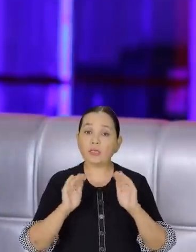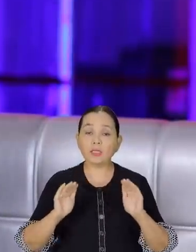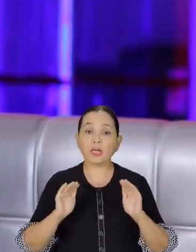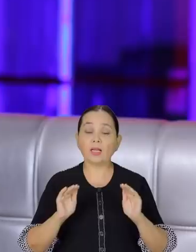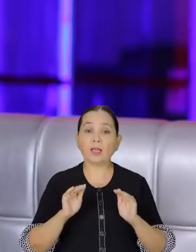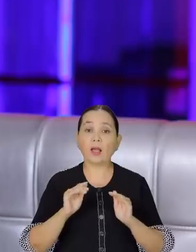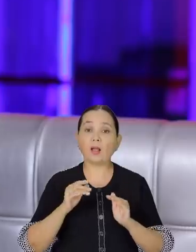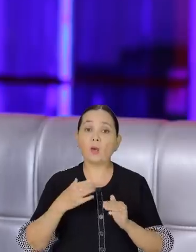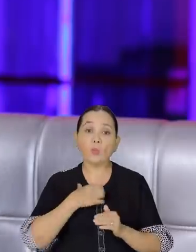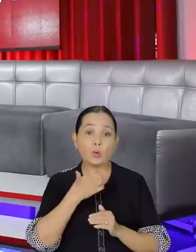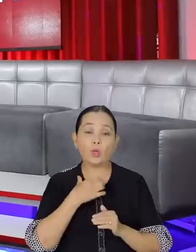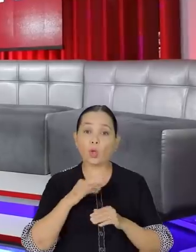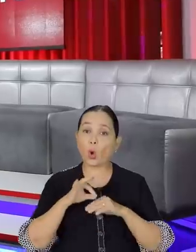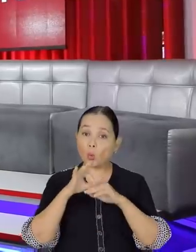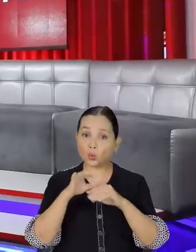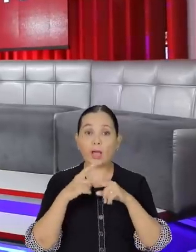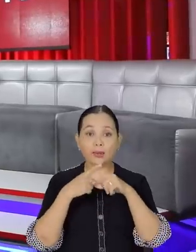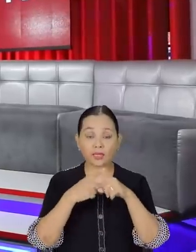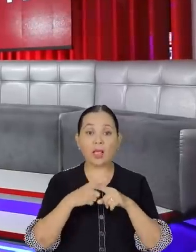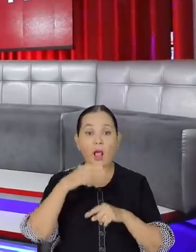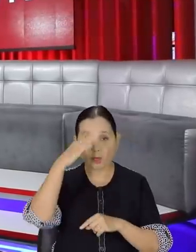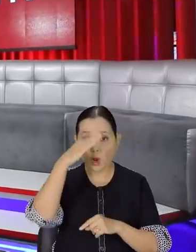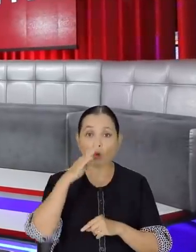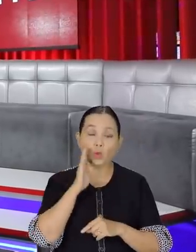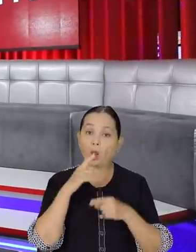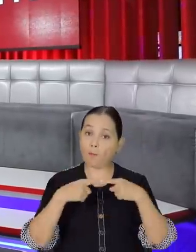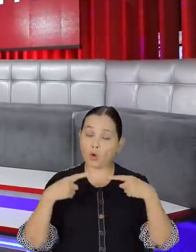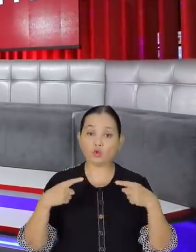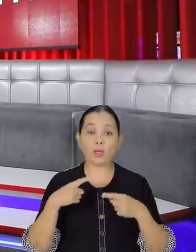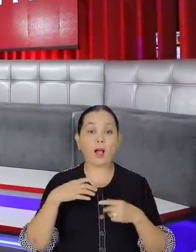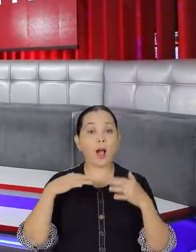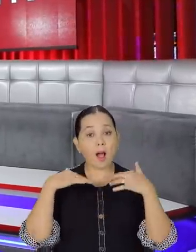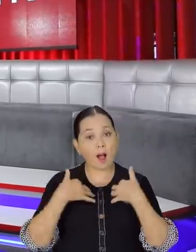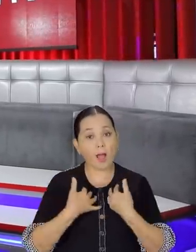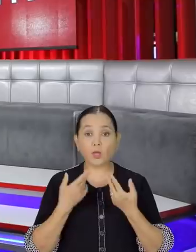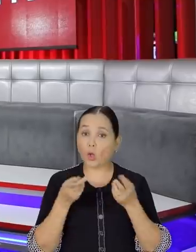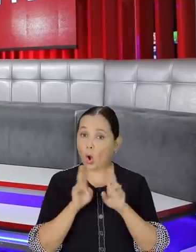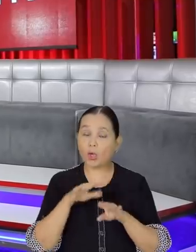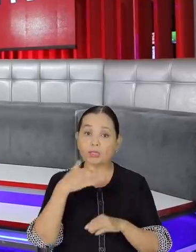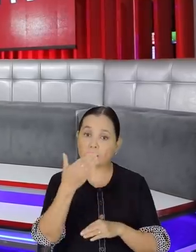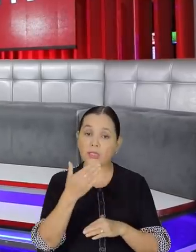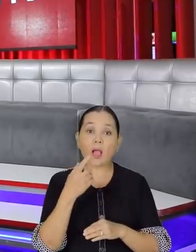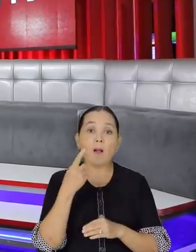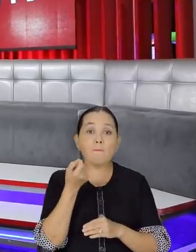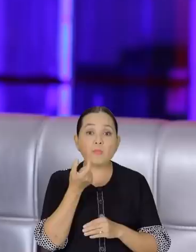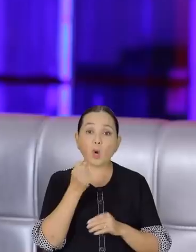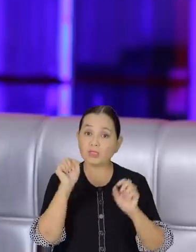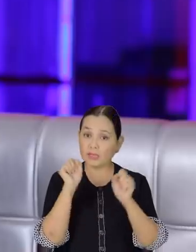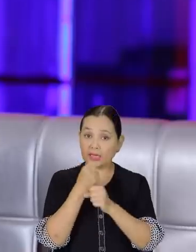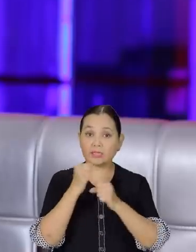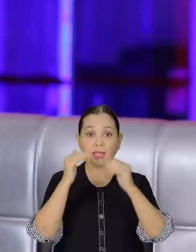yurak yutib maktabga kuzatgan ota-onalar va boshqalarning qayg'uda qolmasligi sizning biroz